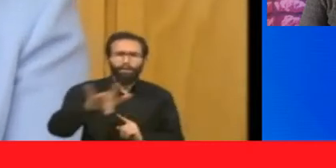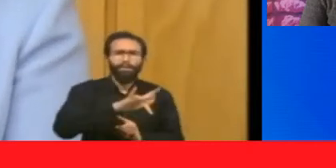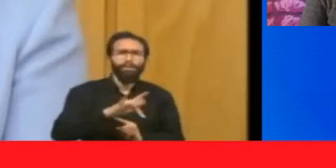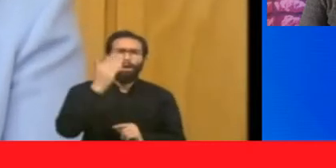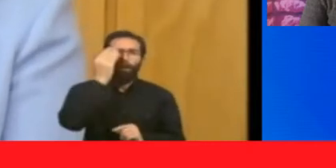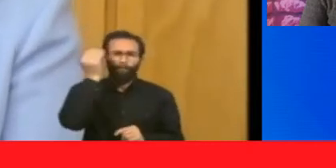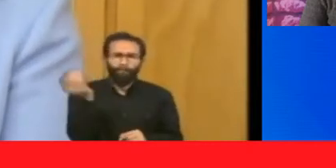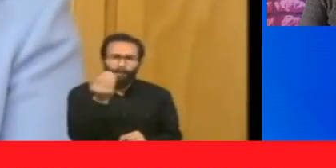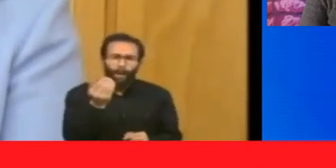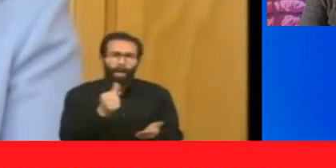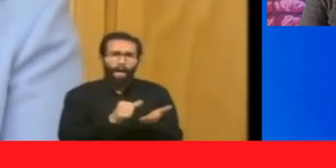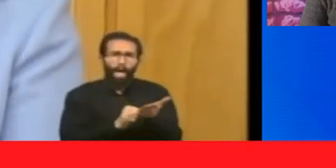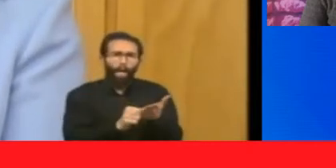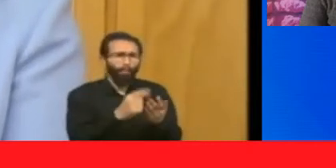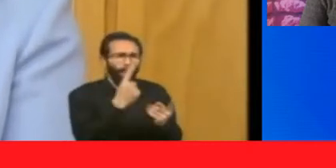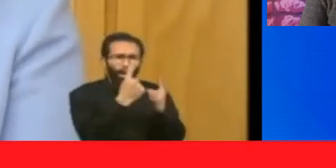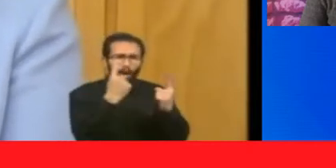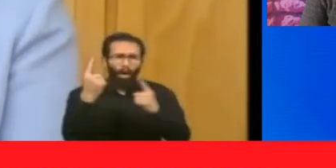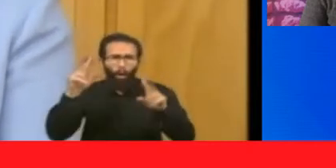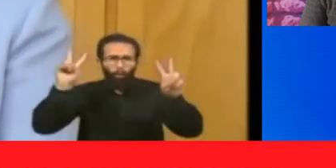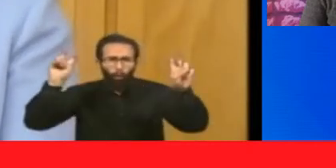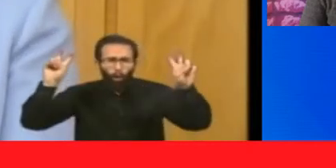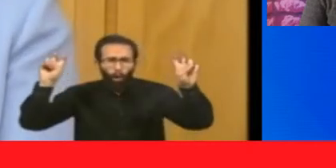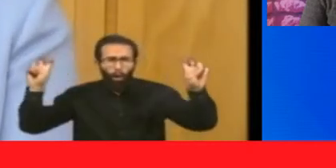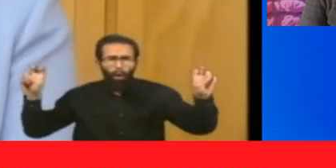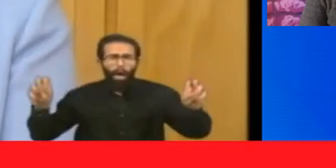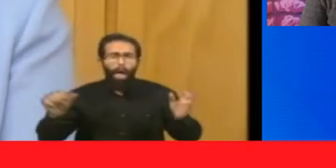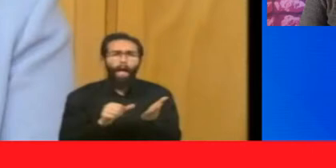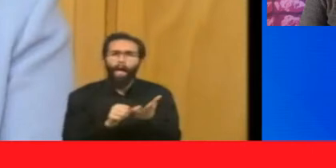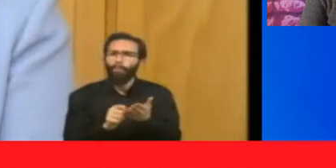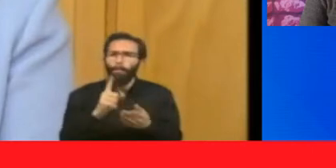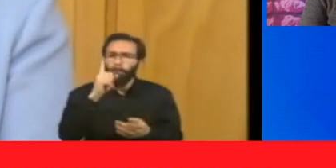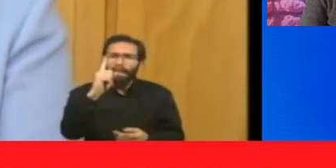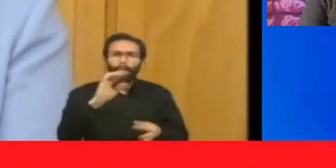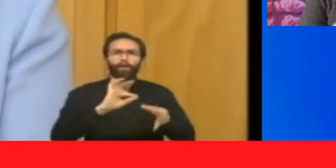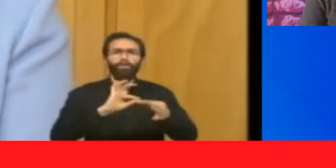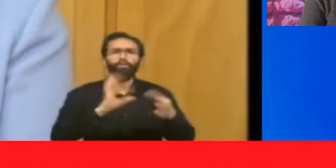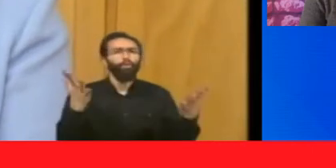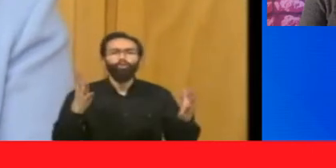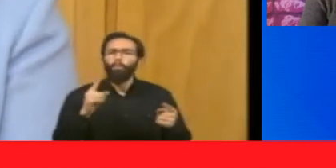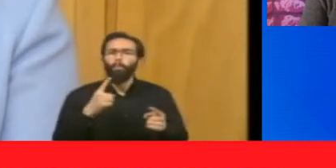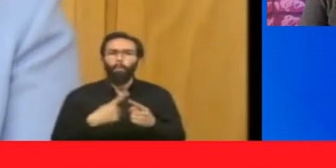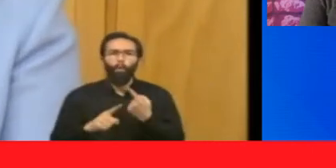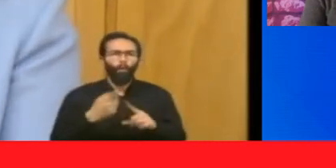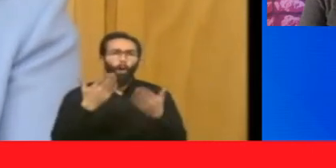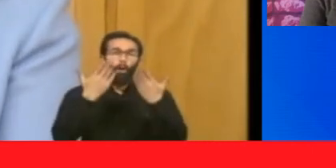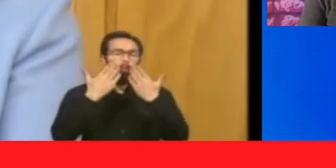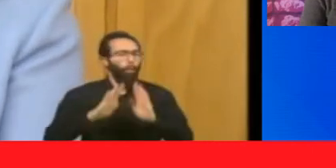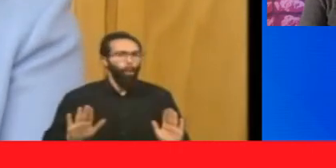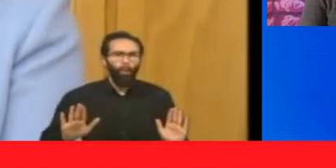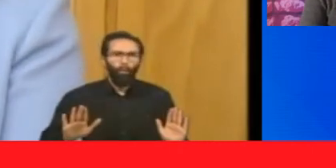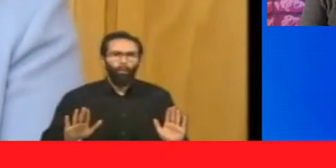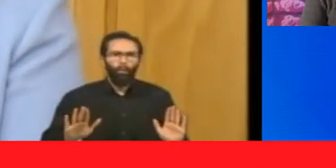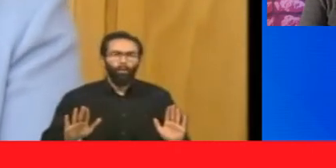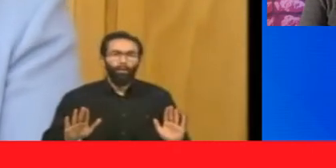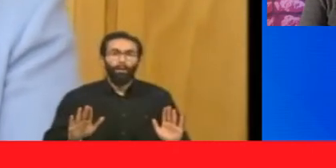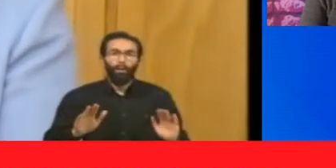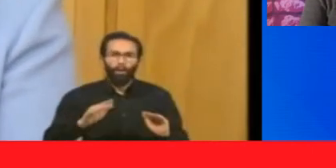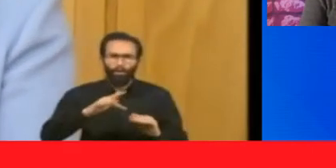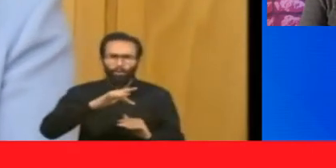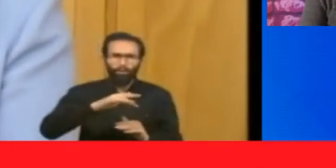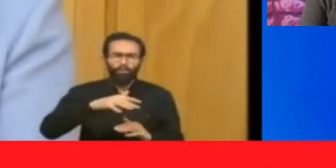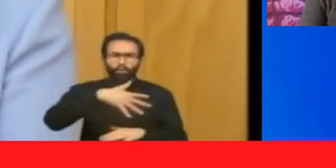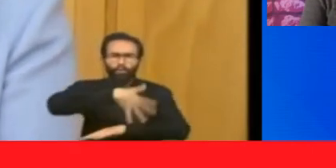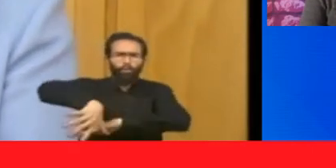kadar hiçbir meselede tek bir çözüm politikası yoktur. Sokakta herkes adalet